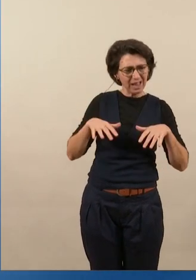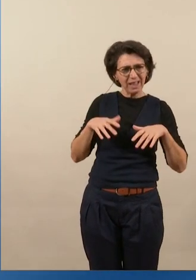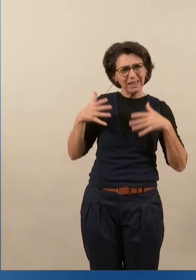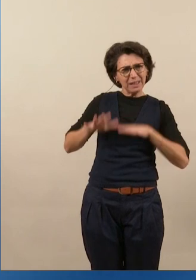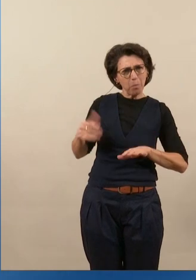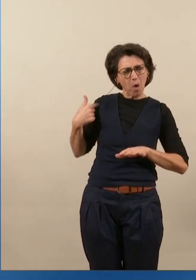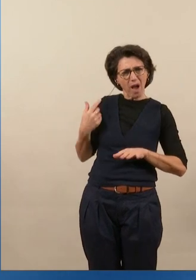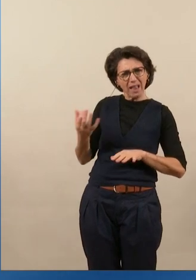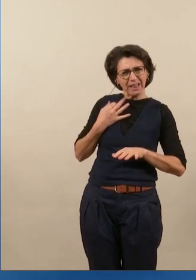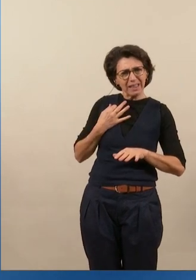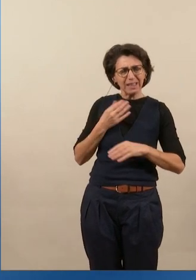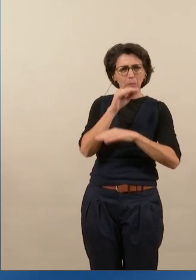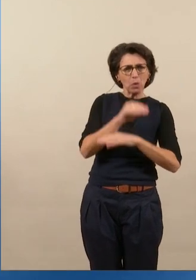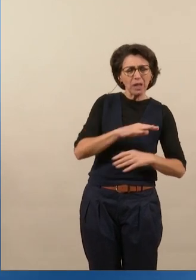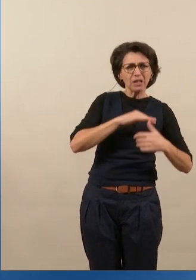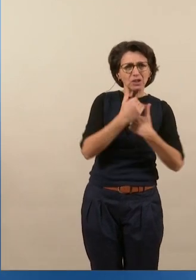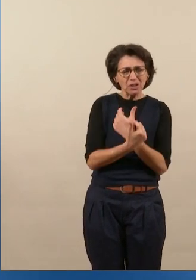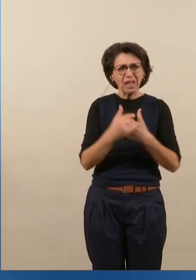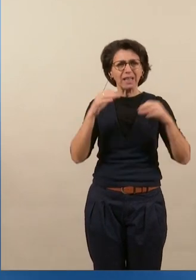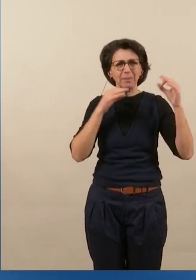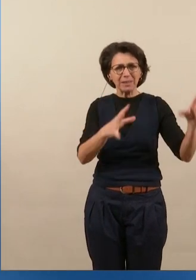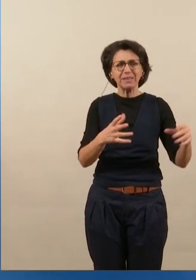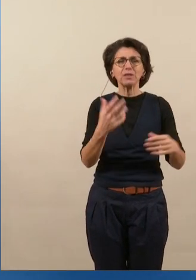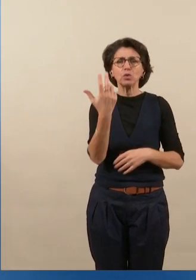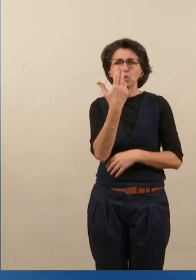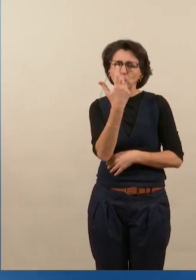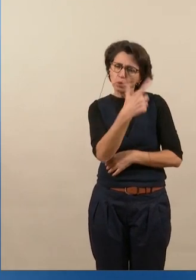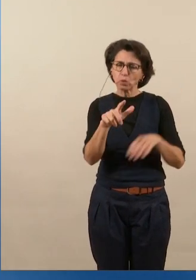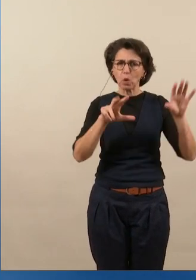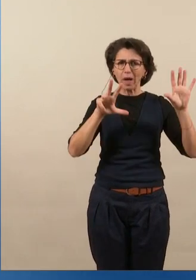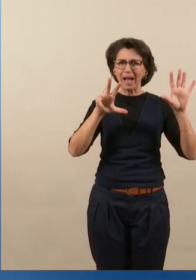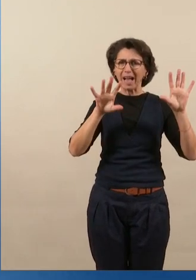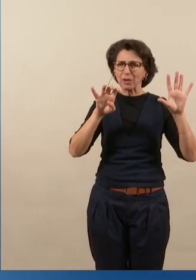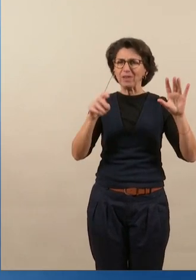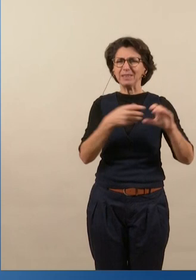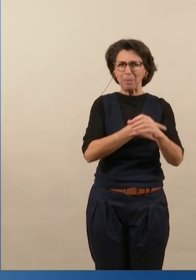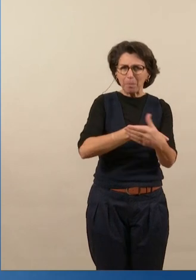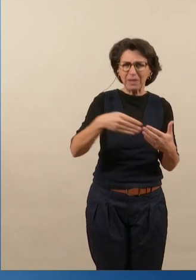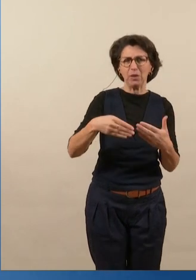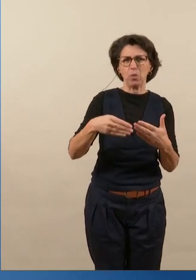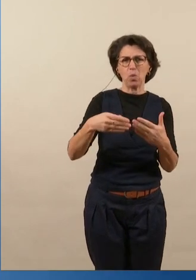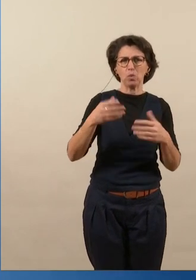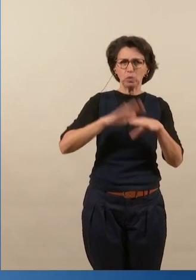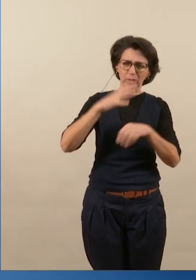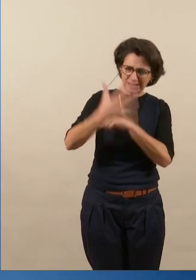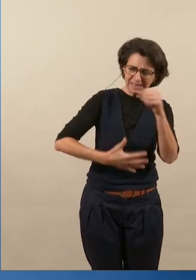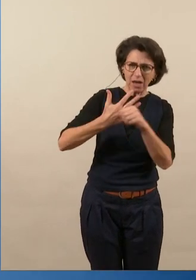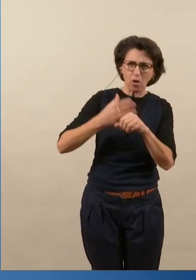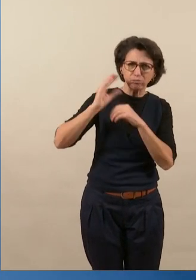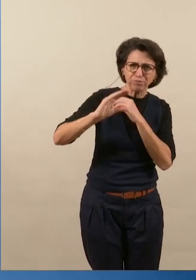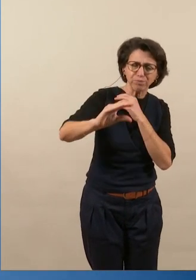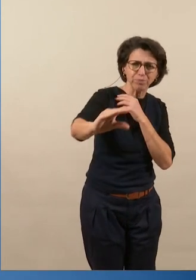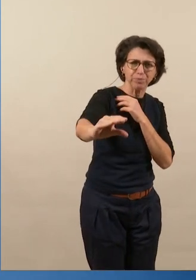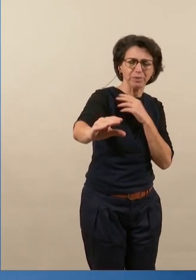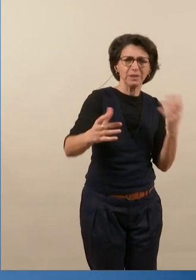allait permettre d'investir 290 million d'euros sur 5 ans ce qui à l'époque représentait déjà une augmentation de près de 40 % de vos dépenses d'investissement